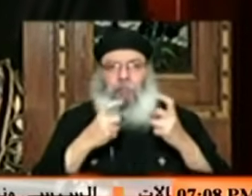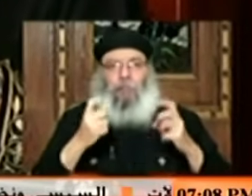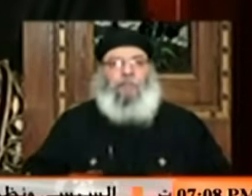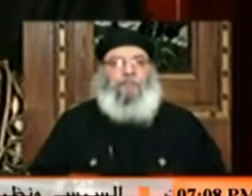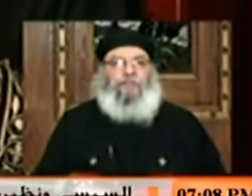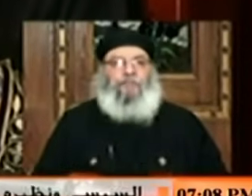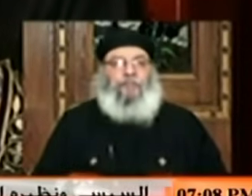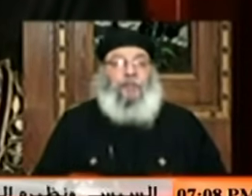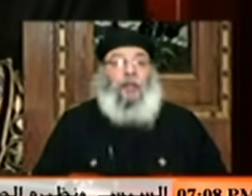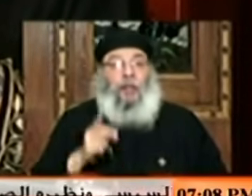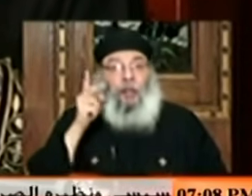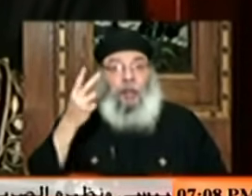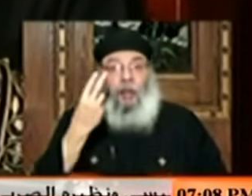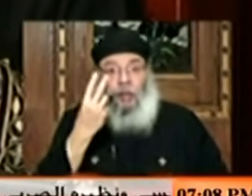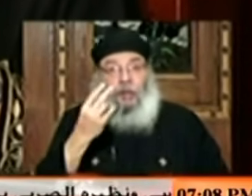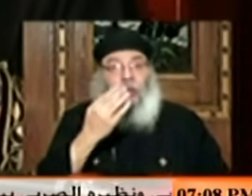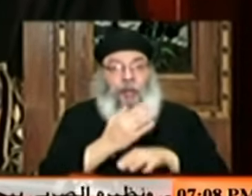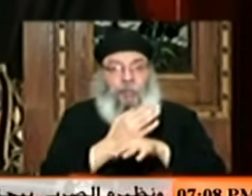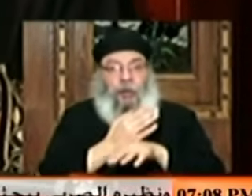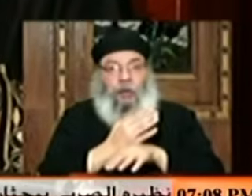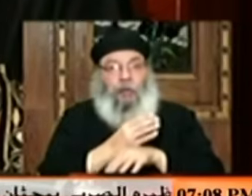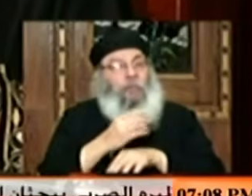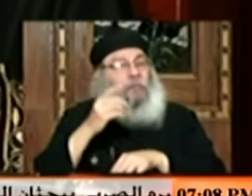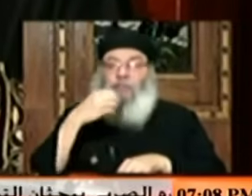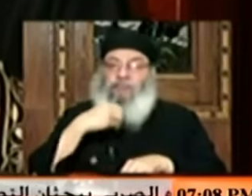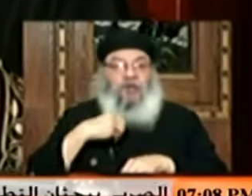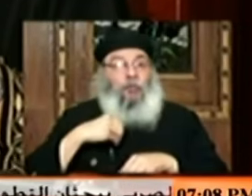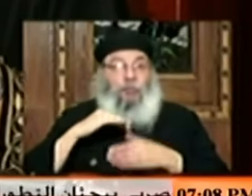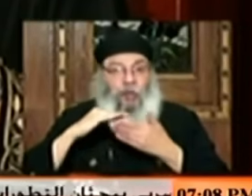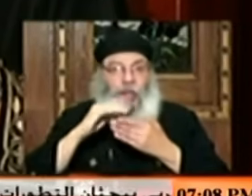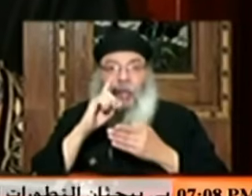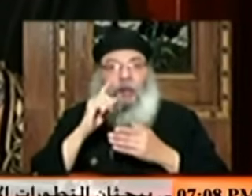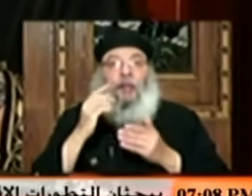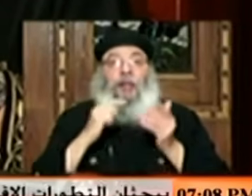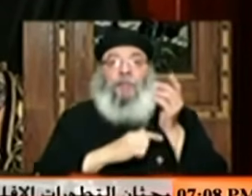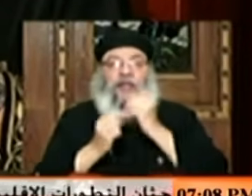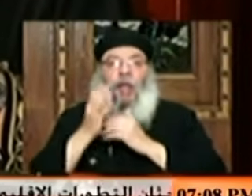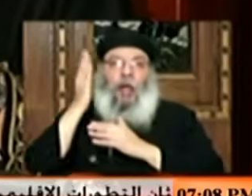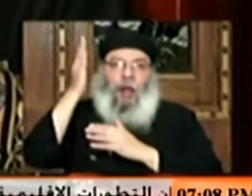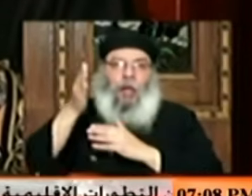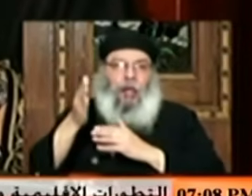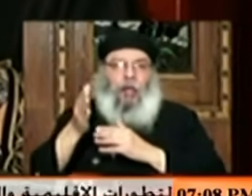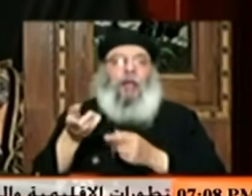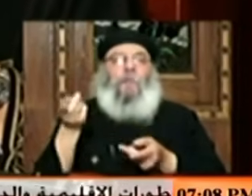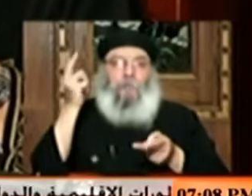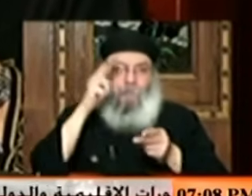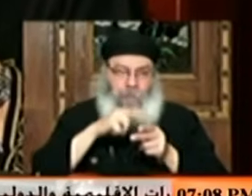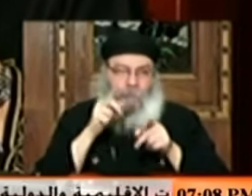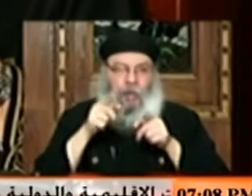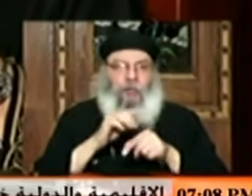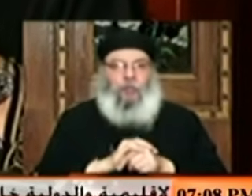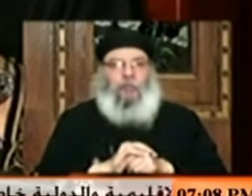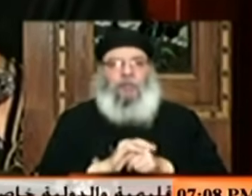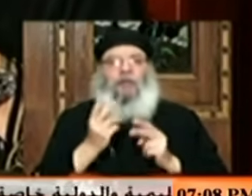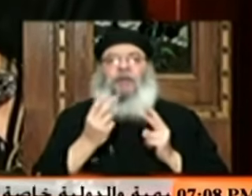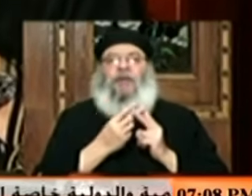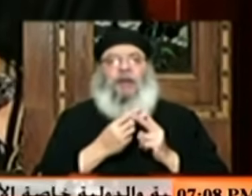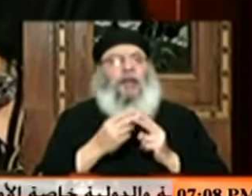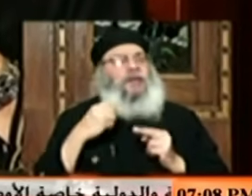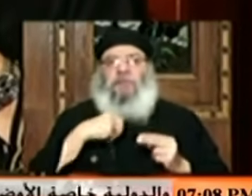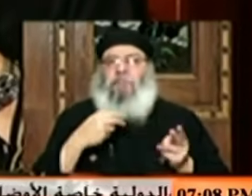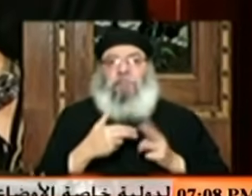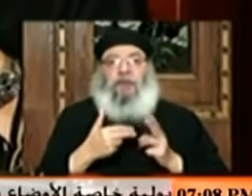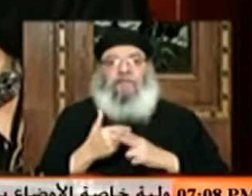هم لم يطلب الخدمه والمسيح اللي راح لهم مخصوص الا ان المعاندين يعني بنقول في بلغتنا كده انها